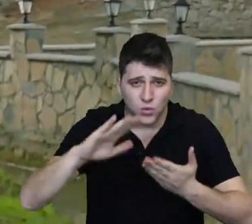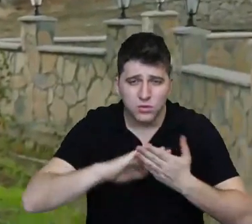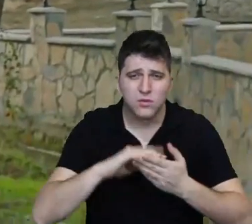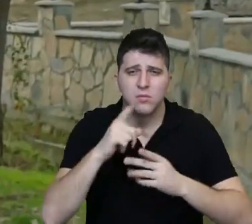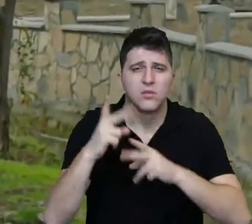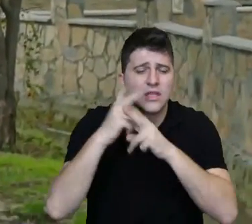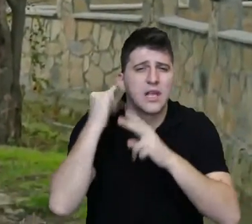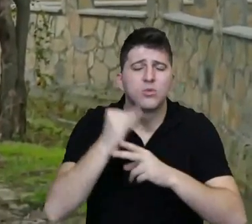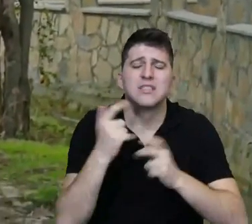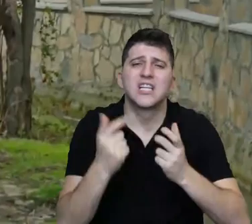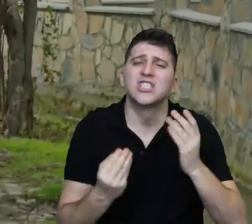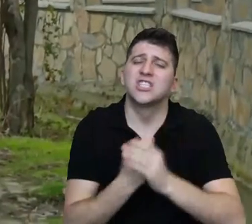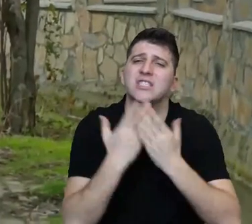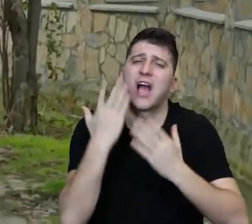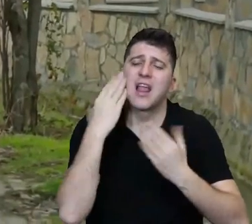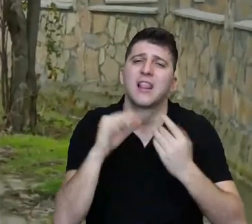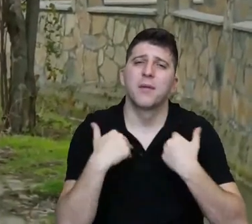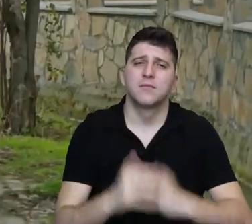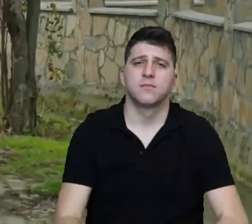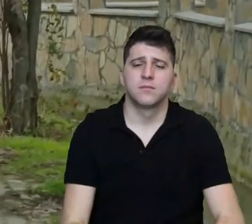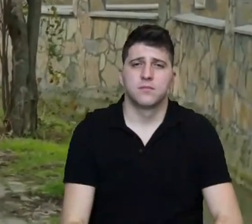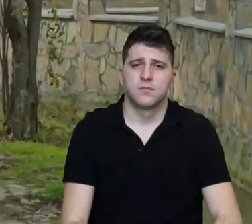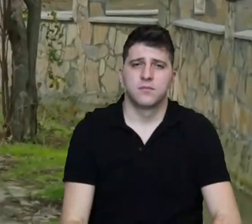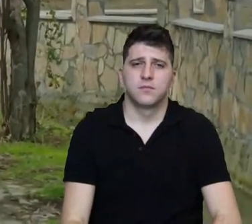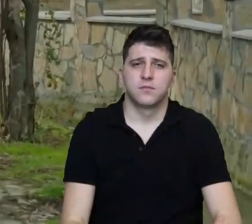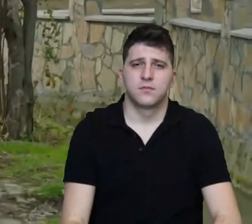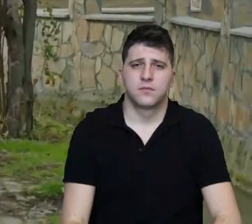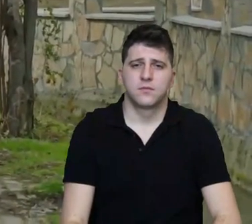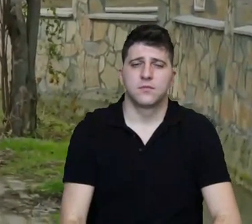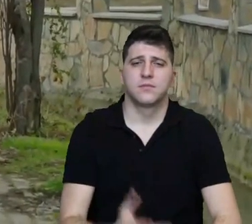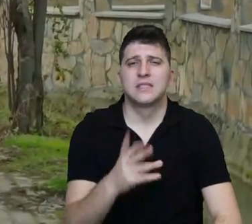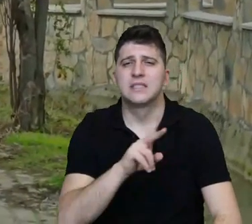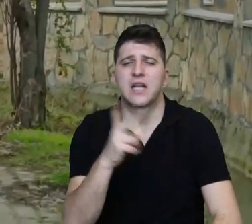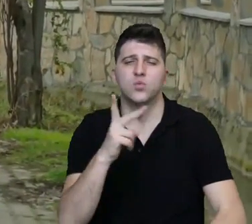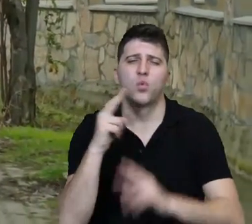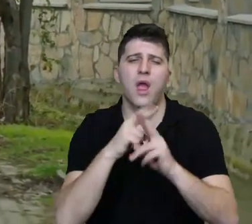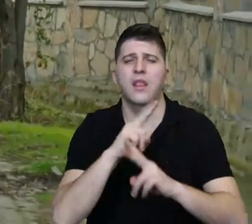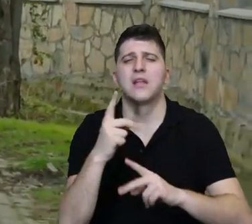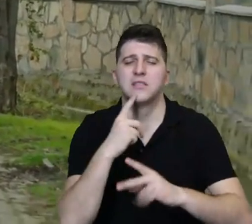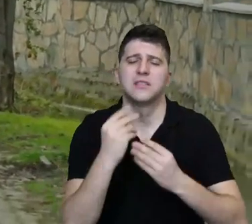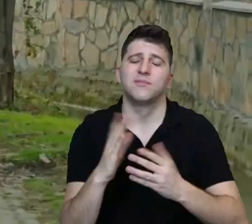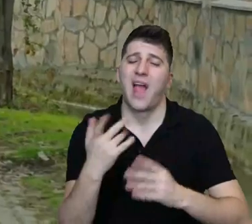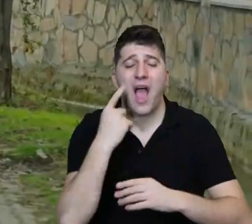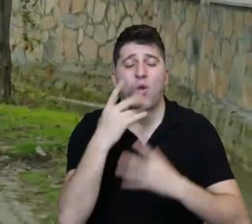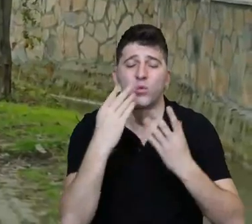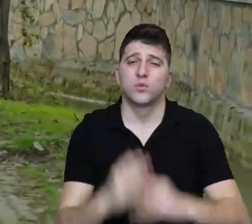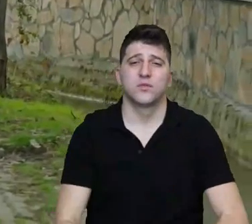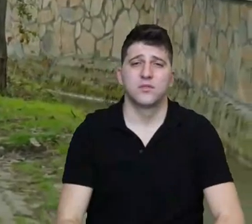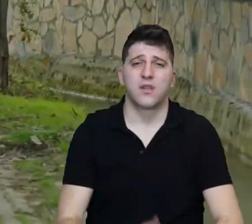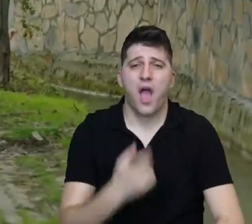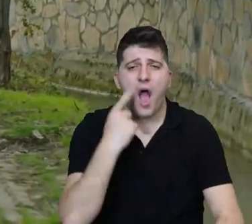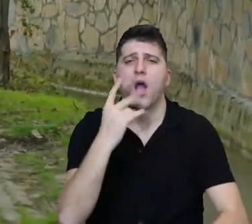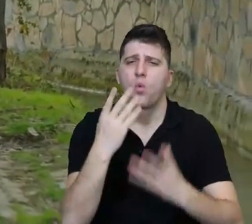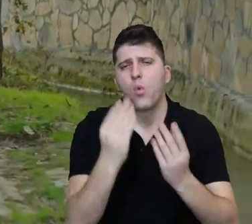da nereden çıktı anlamadım ki ben ya. Ya gerçi tersi çıkar derler. Hayırlara gitsin. Hayırlara da